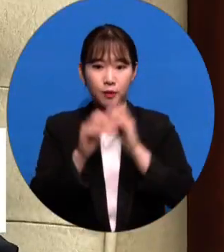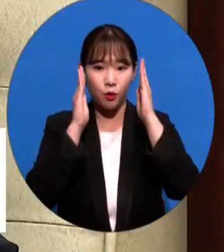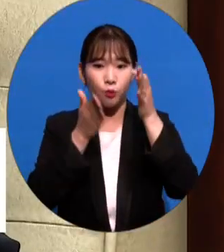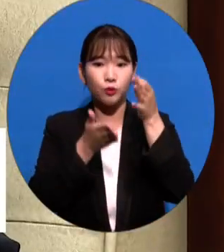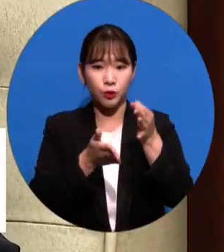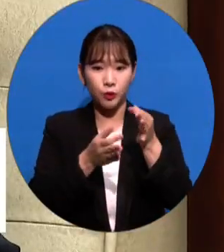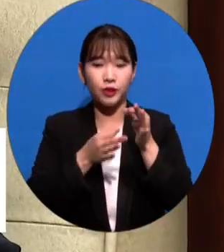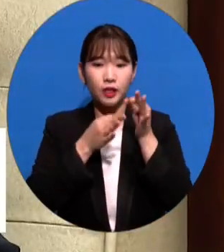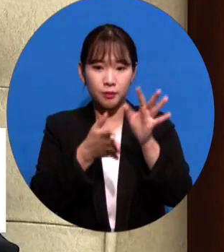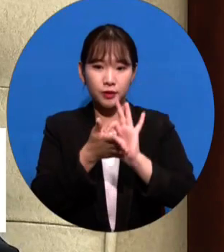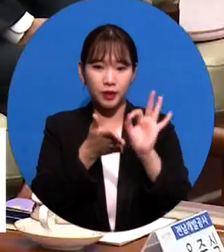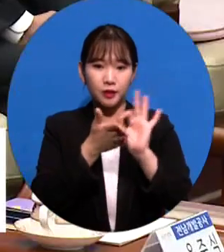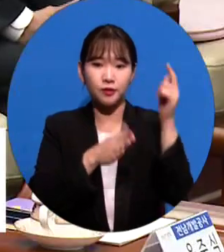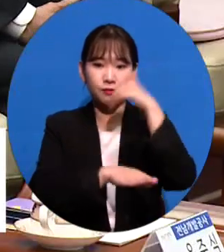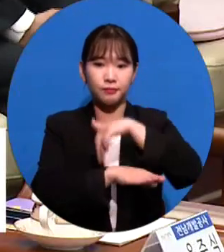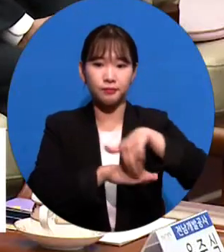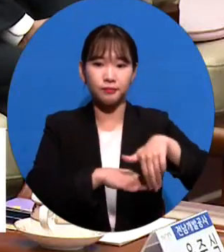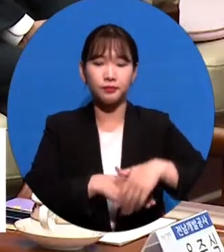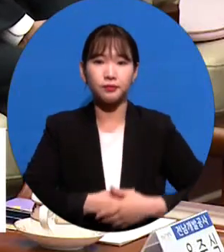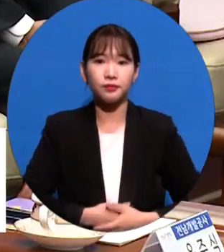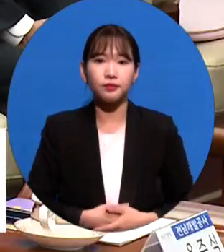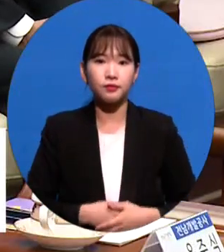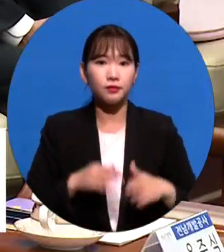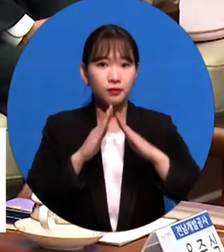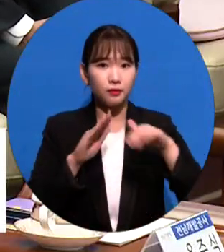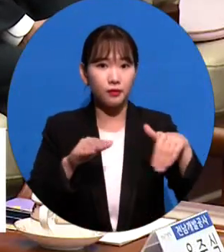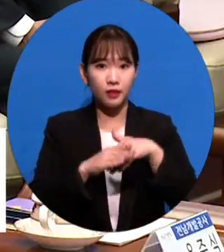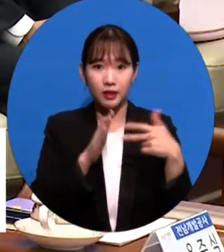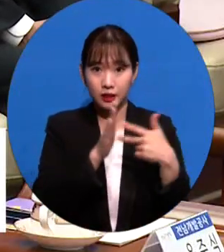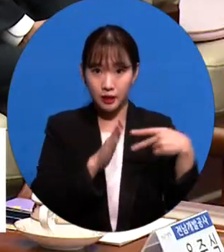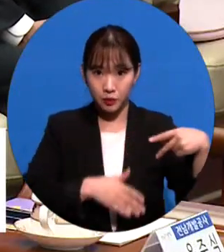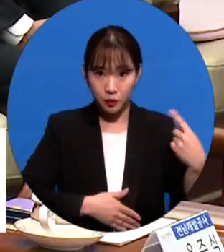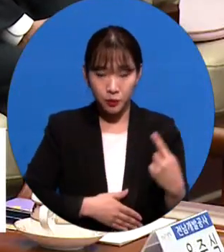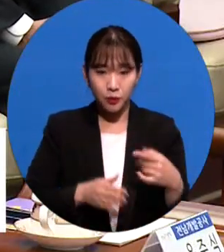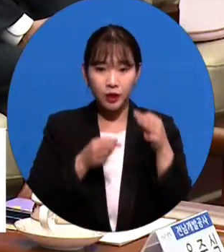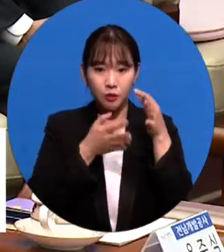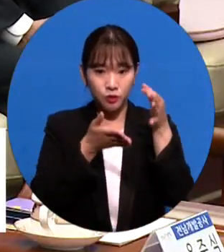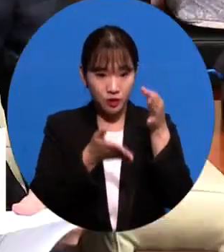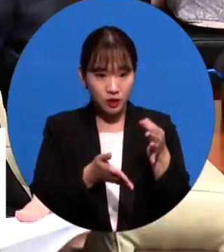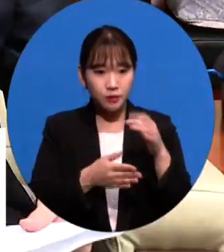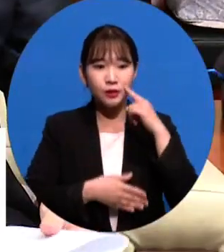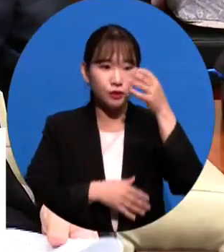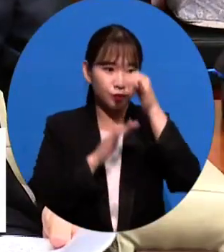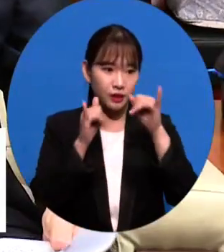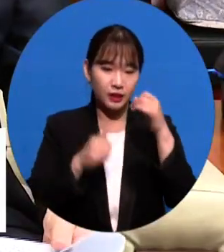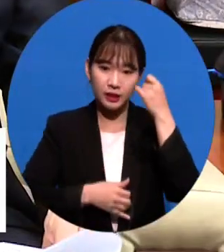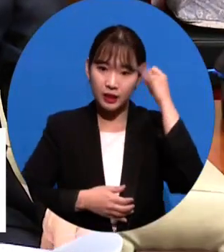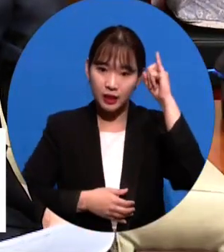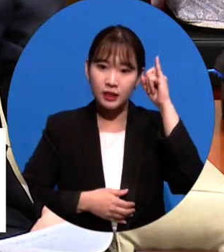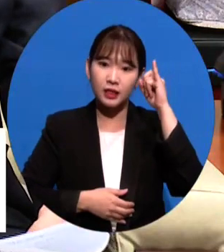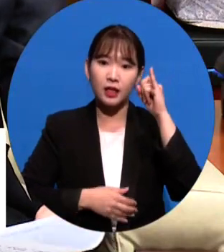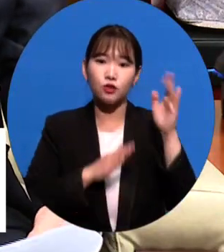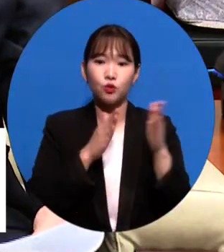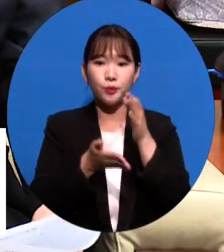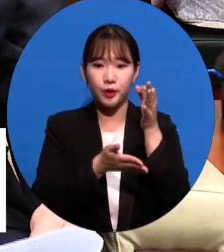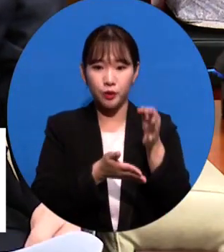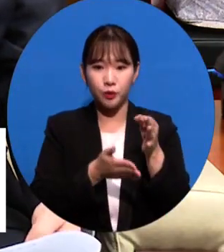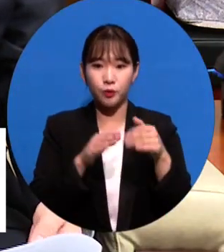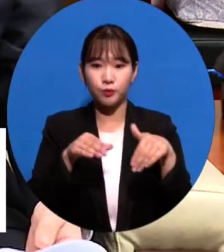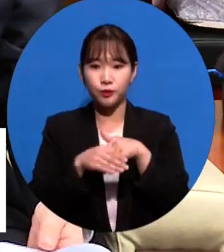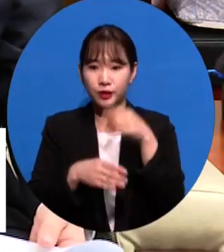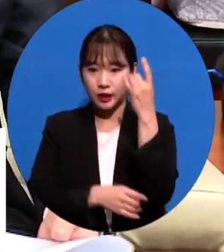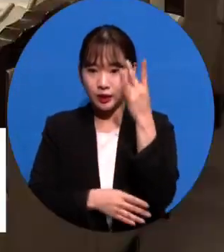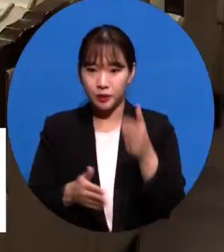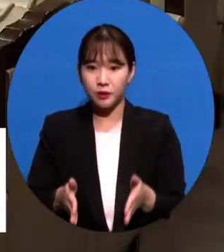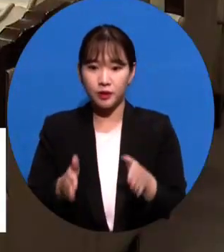희망전남특별장학금으로 기부금을 사용할 예정입니다. 전남문화재단도 기부금을 예술인 창작 육성 준비금과